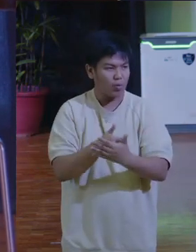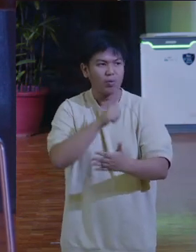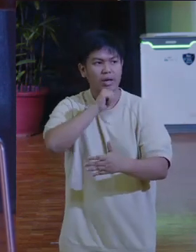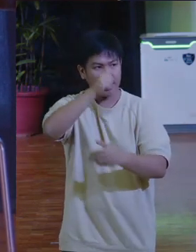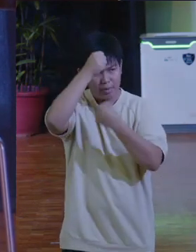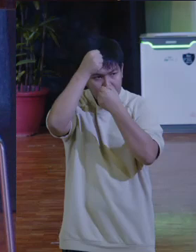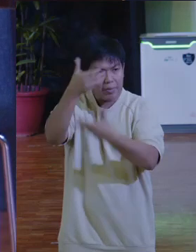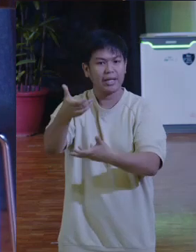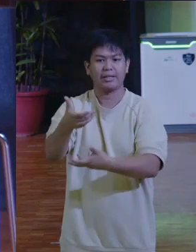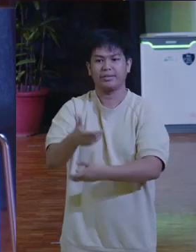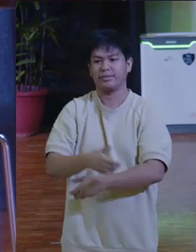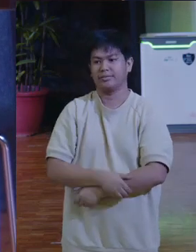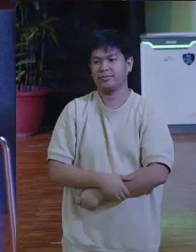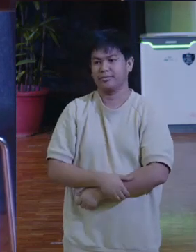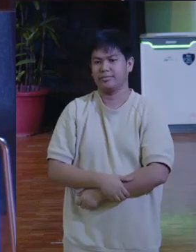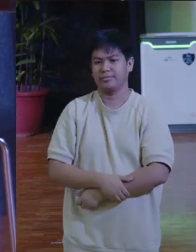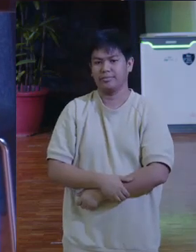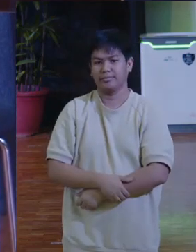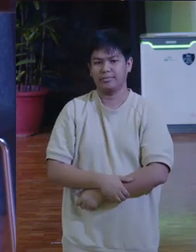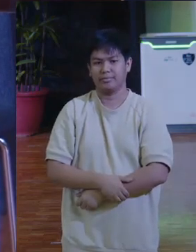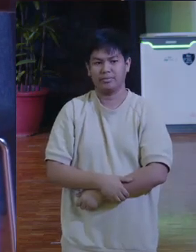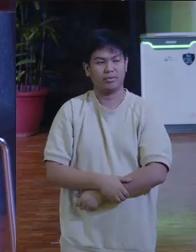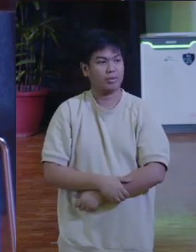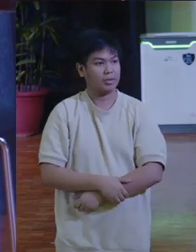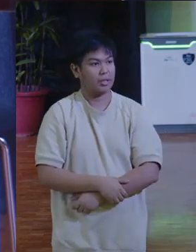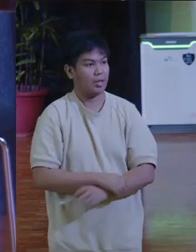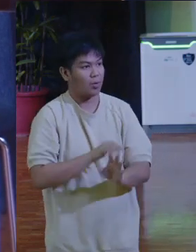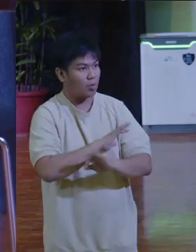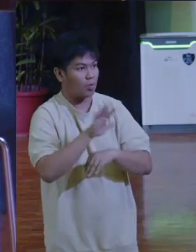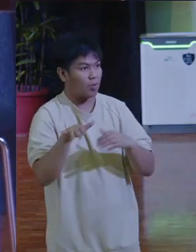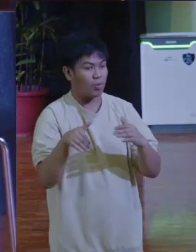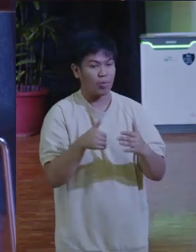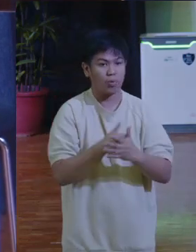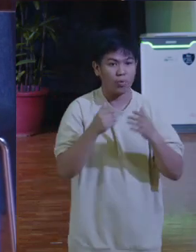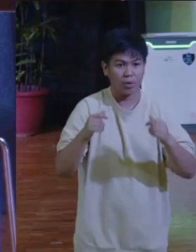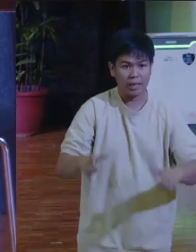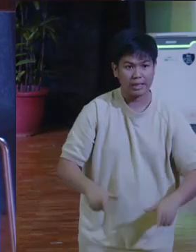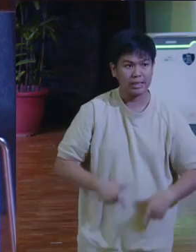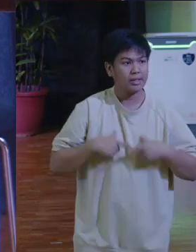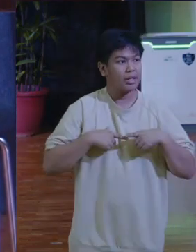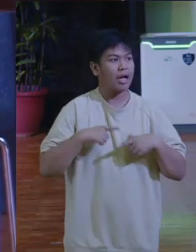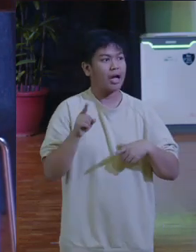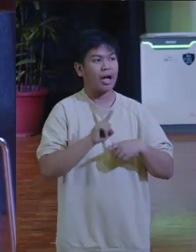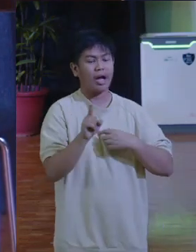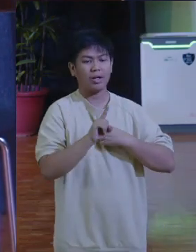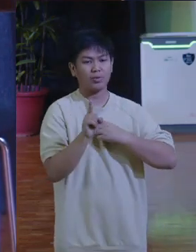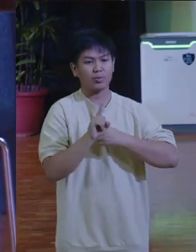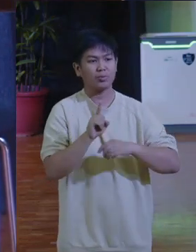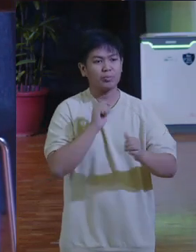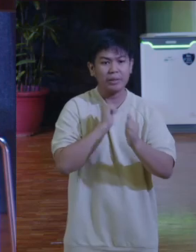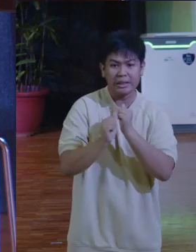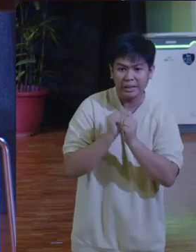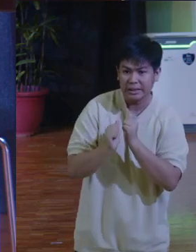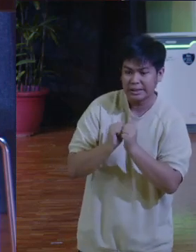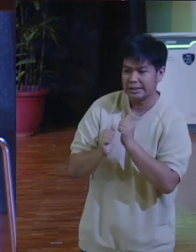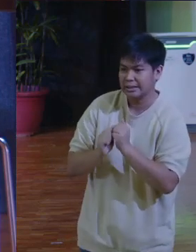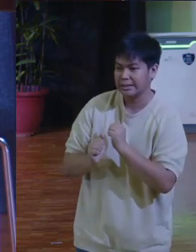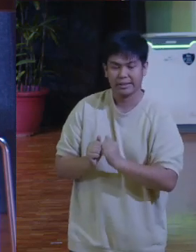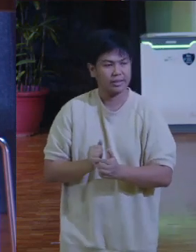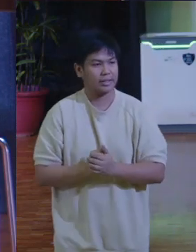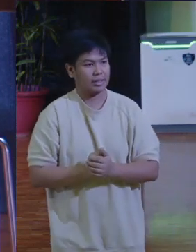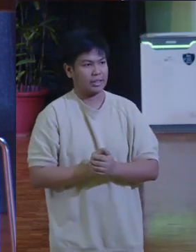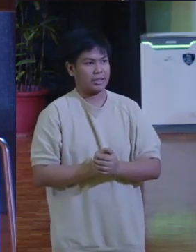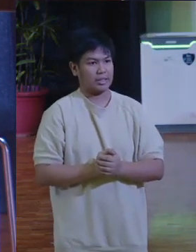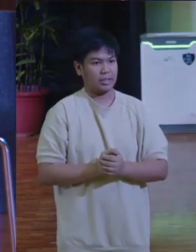obey. Para sa mga tao nung buhay nung panahon ni Isaiah, nung binasa nila ito, nung sila ay na-exile, parang